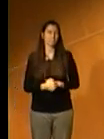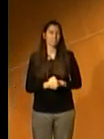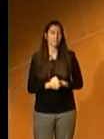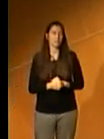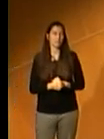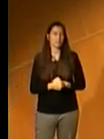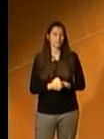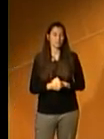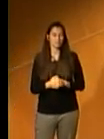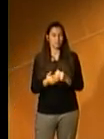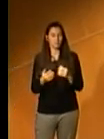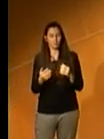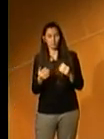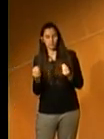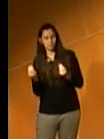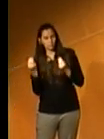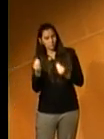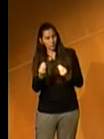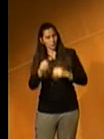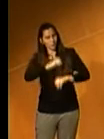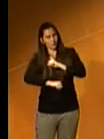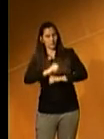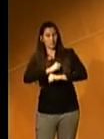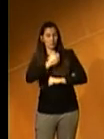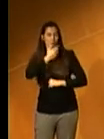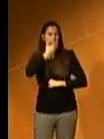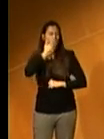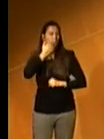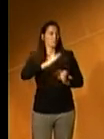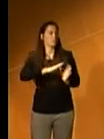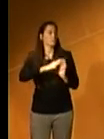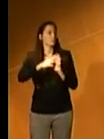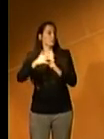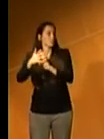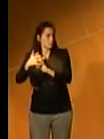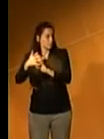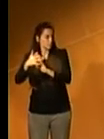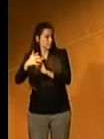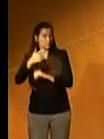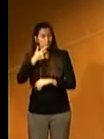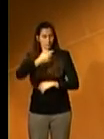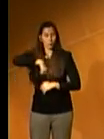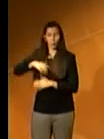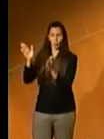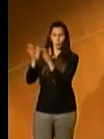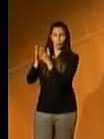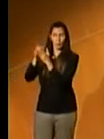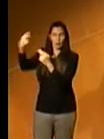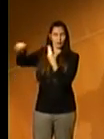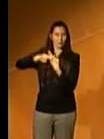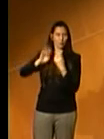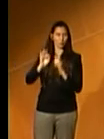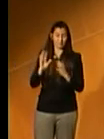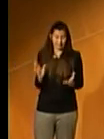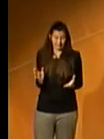enfin, ce qui va permettre une meilleure organisation, une meilleure réception des demandes, voilà. Mais c'est à